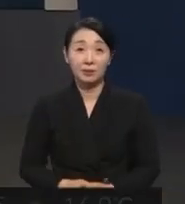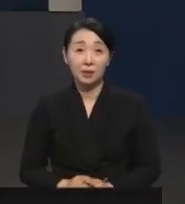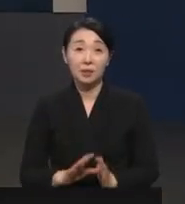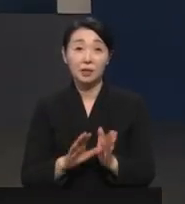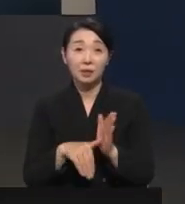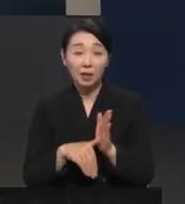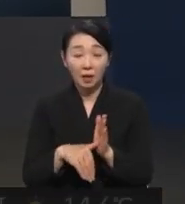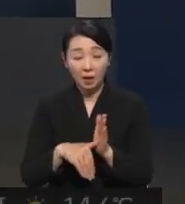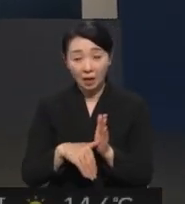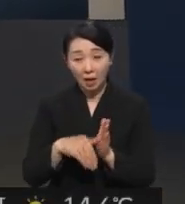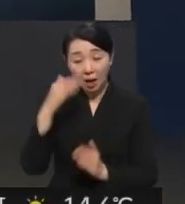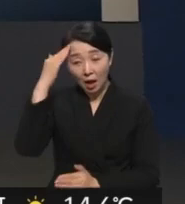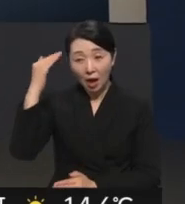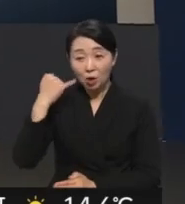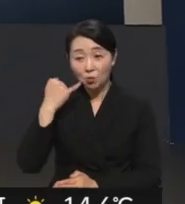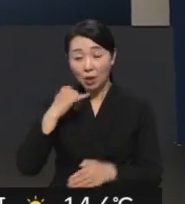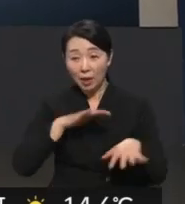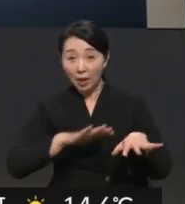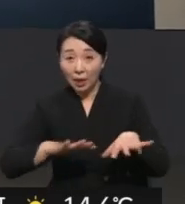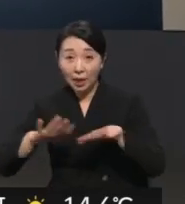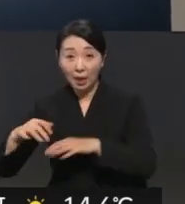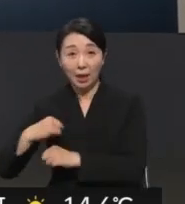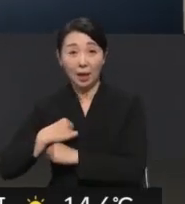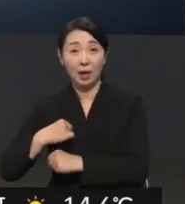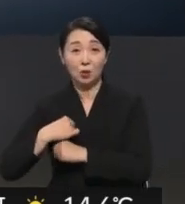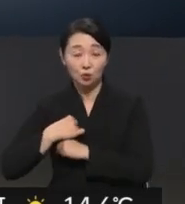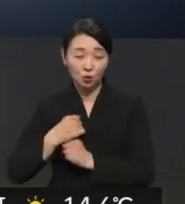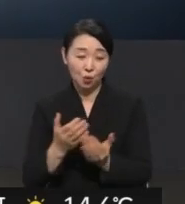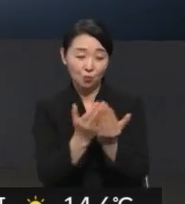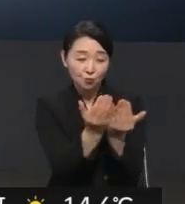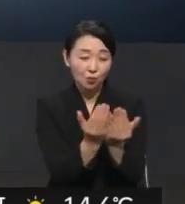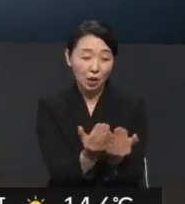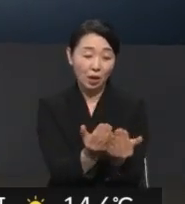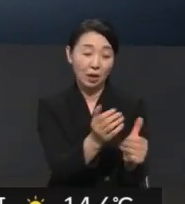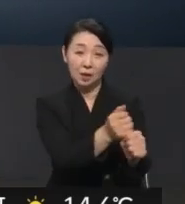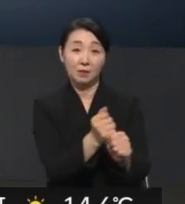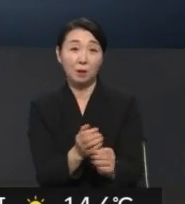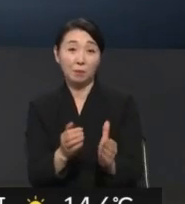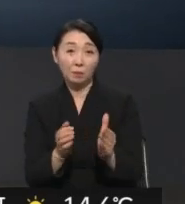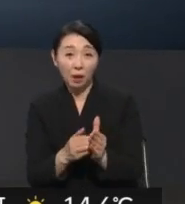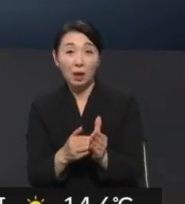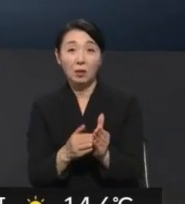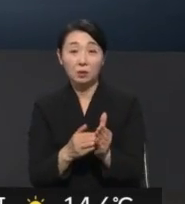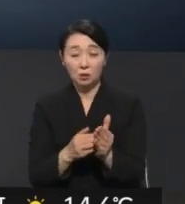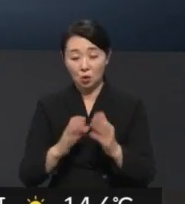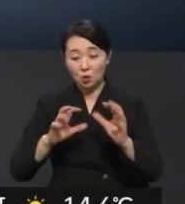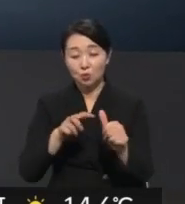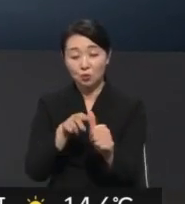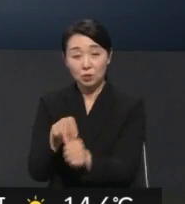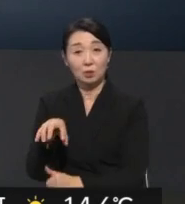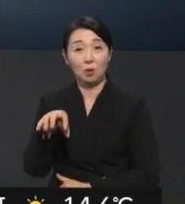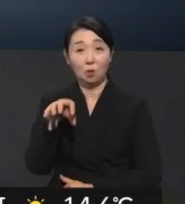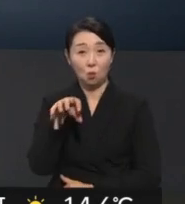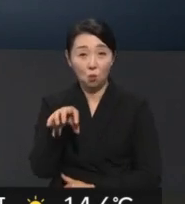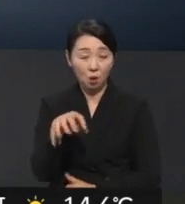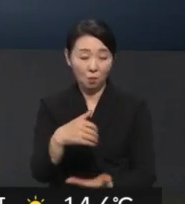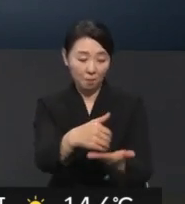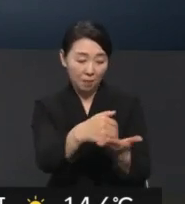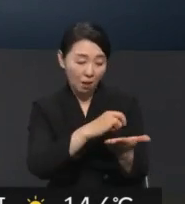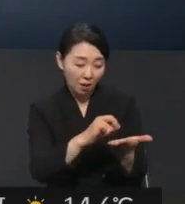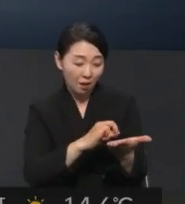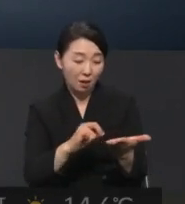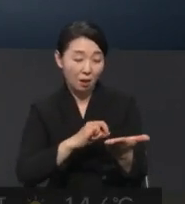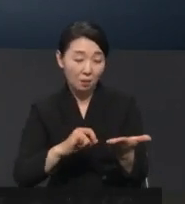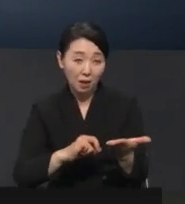우리 해군은 어민 2명이 탄 선박을 나포했습니다. 국정원은 어민들이 쓴 자필 보호 신청서를 토대로 기순